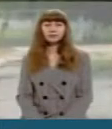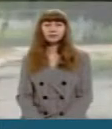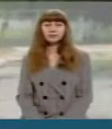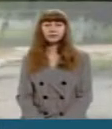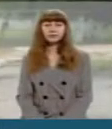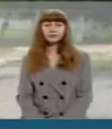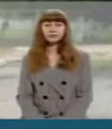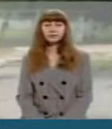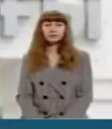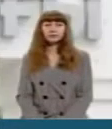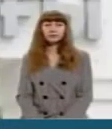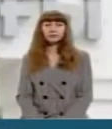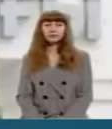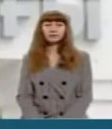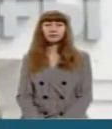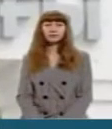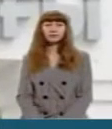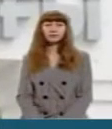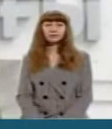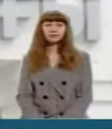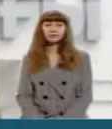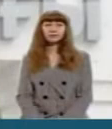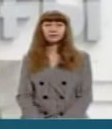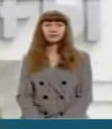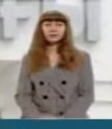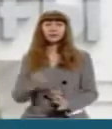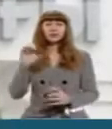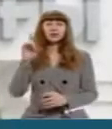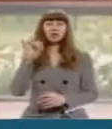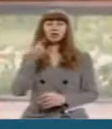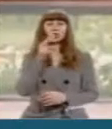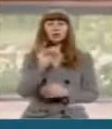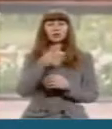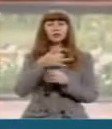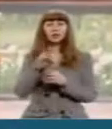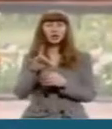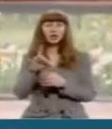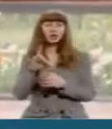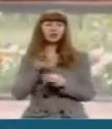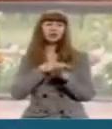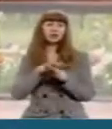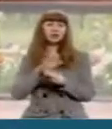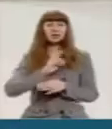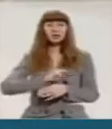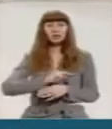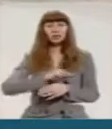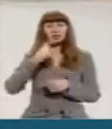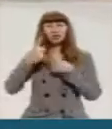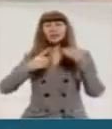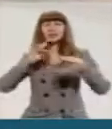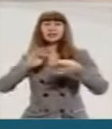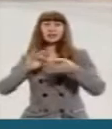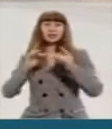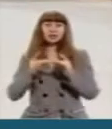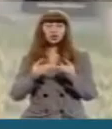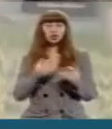жұмыссыздықты жоюға бағытталған бағдарлама сәтті орындалып келеді. Барлық үш бағыт бойынша өсім бар. Кешенді шаралардың арқасында көздеген нәтижеге кезең-кезеңмен қол жеткізіп